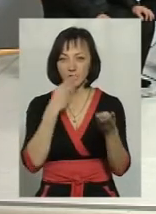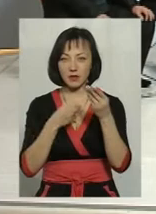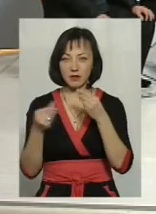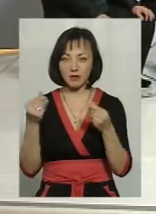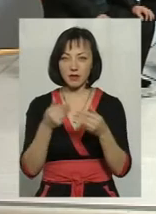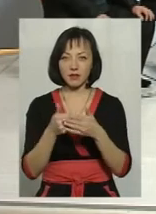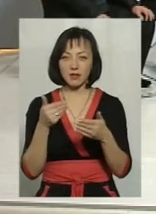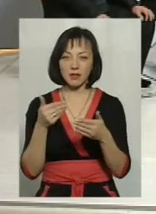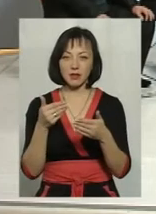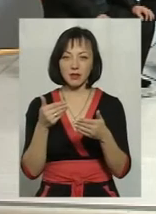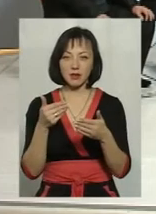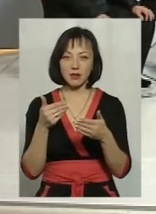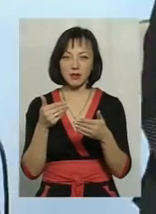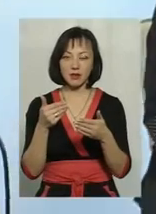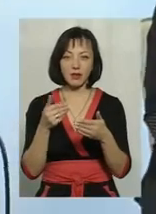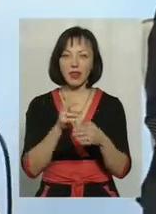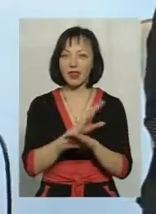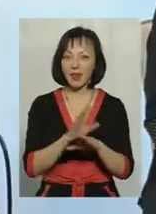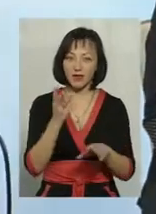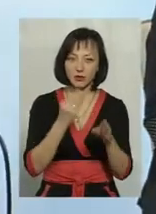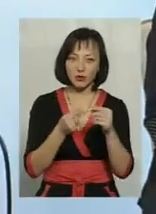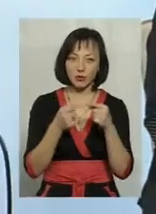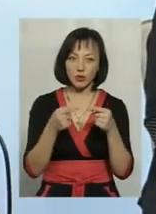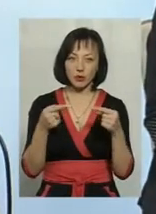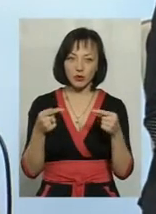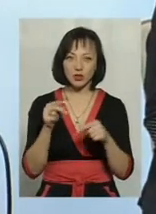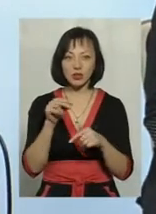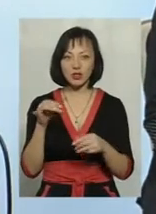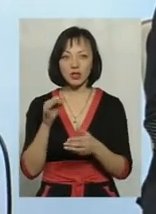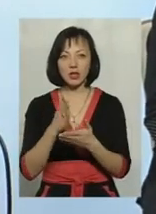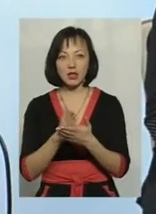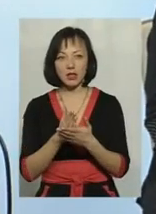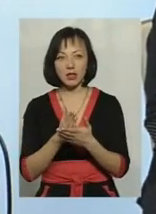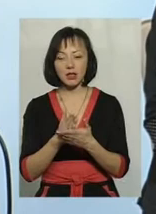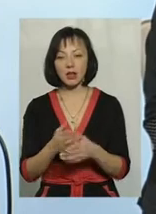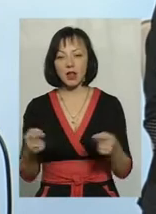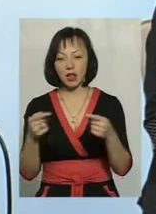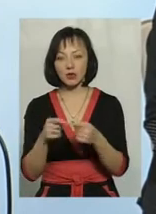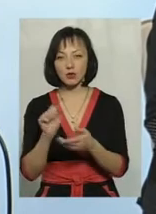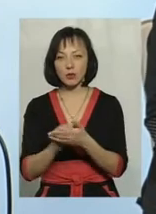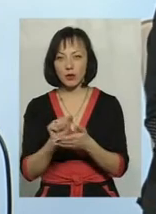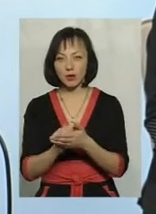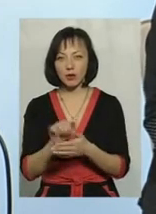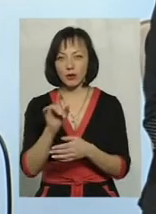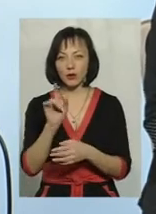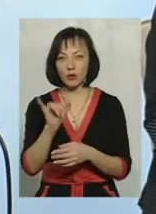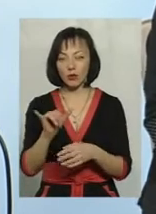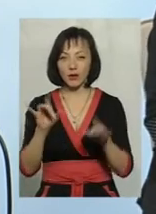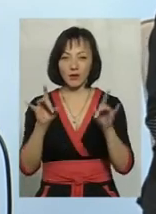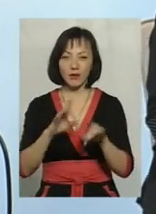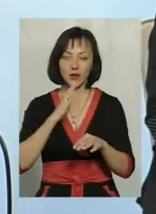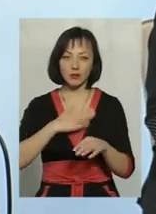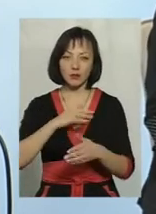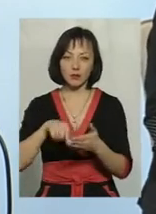фальсифікат від нефальсифікованої продукції і чи є належні документи у наливайках нашого міста. Зараз